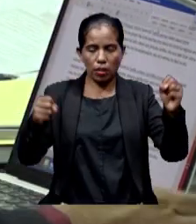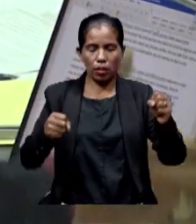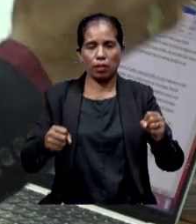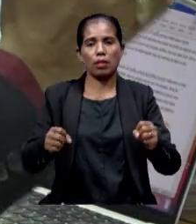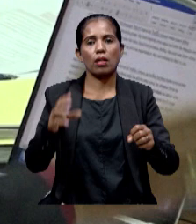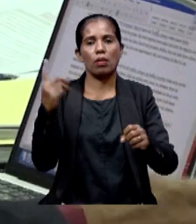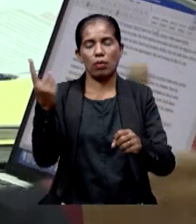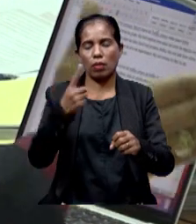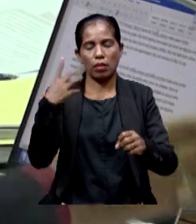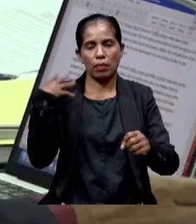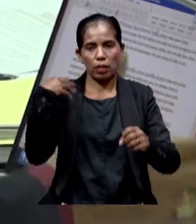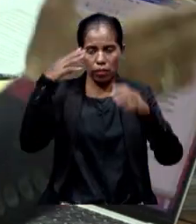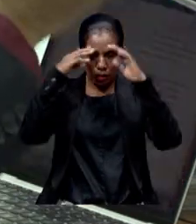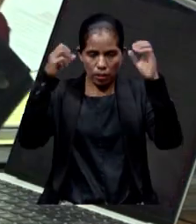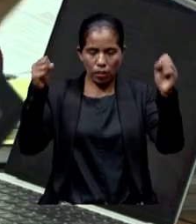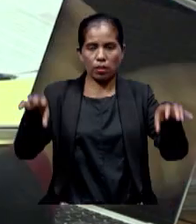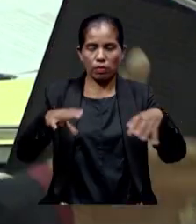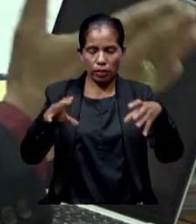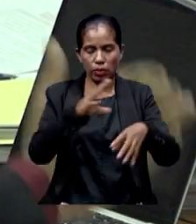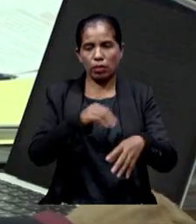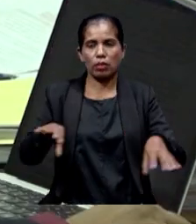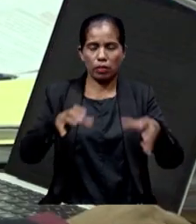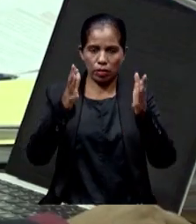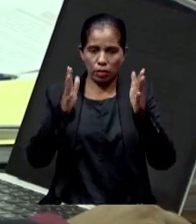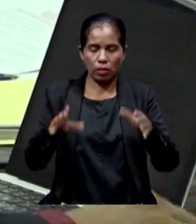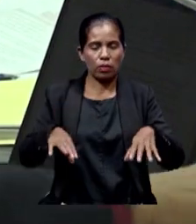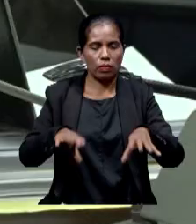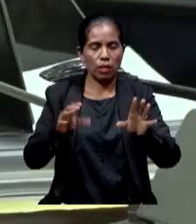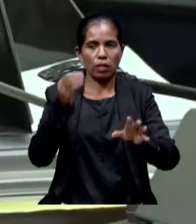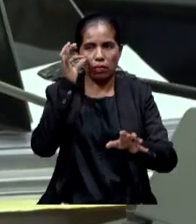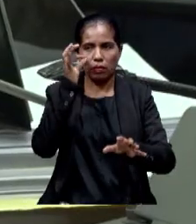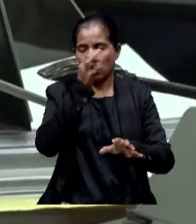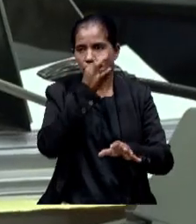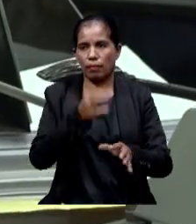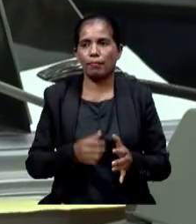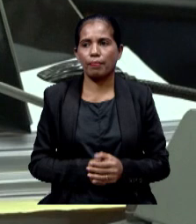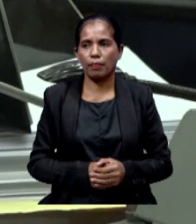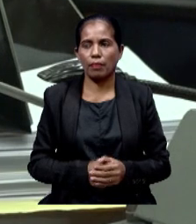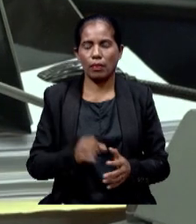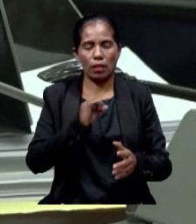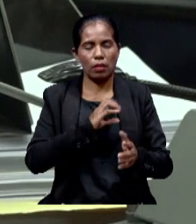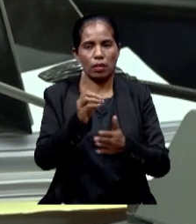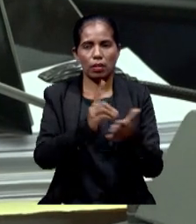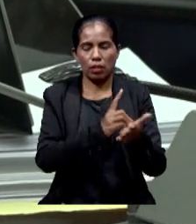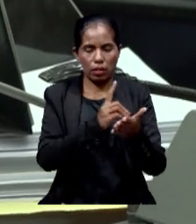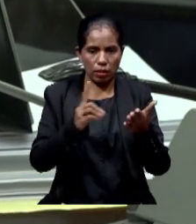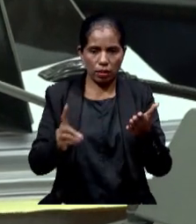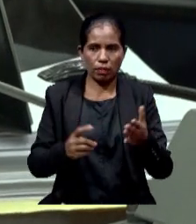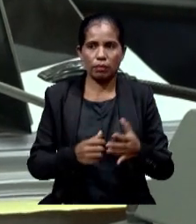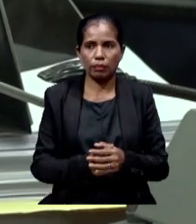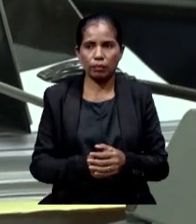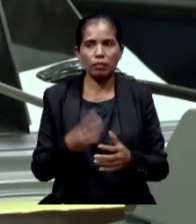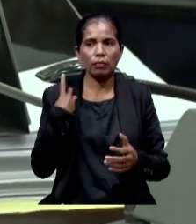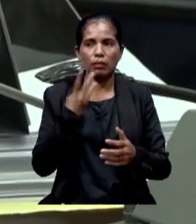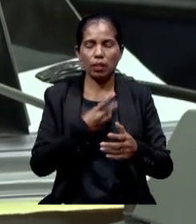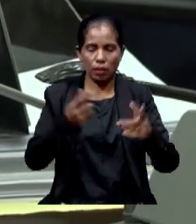da republika o funcionari la hoze palasu ba fanga fuang en ba obrigado hau la ha diskrimina e tenia ai leva sir